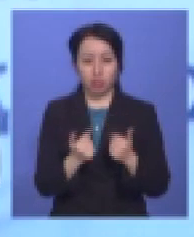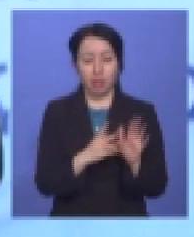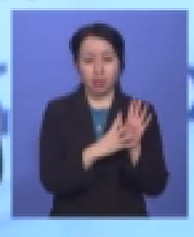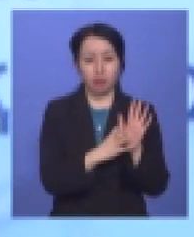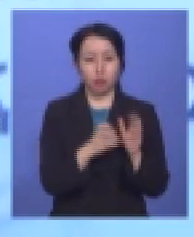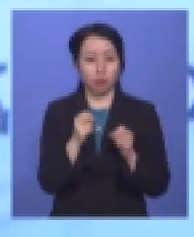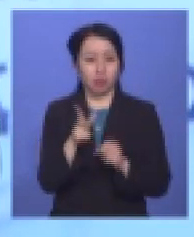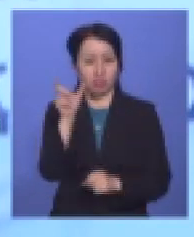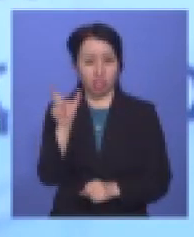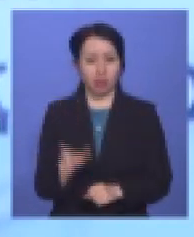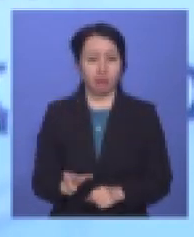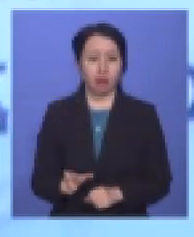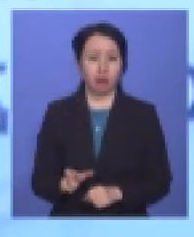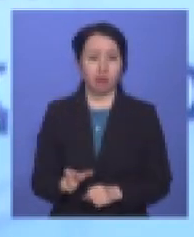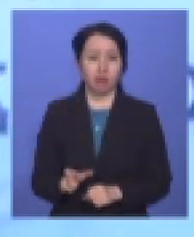915 человек.